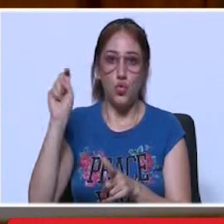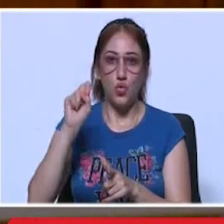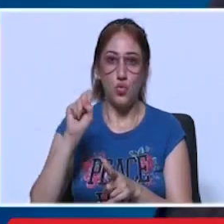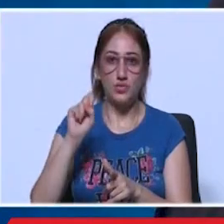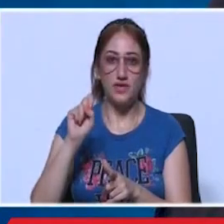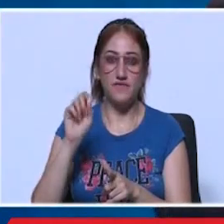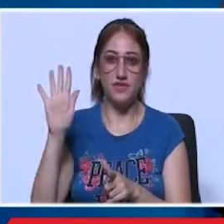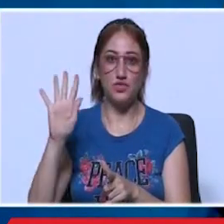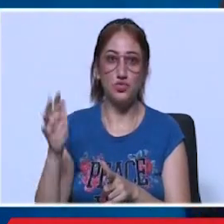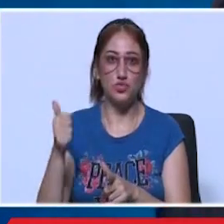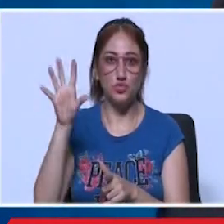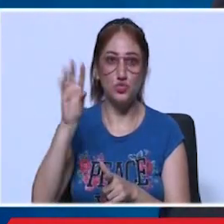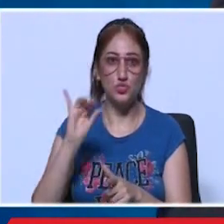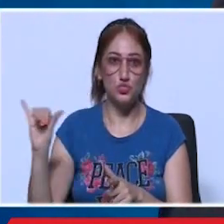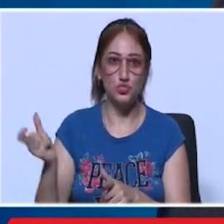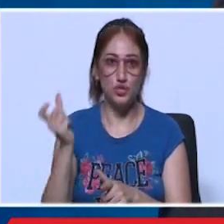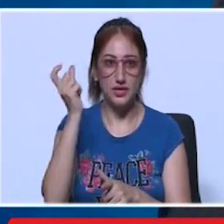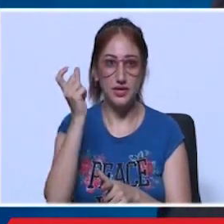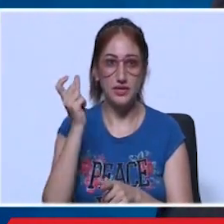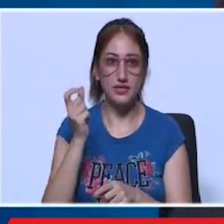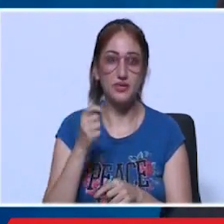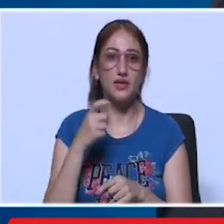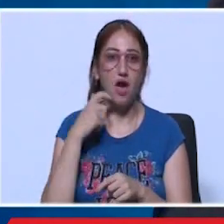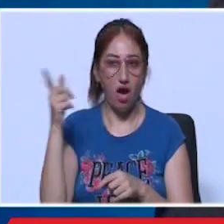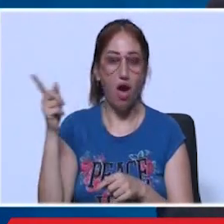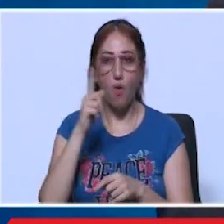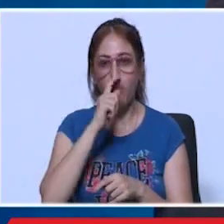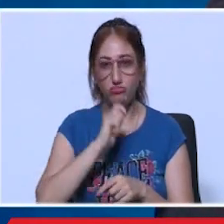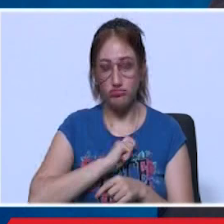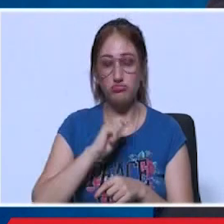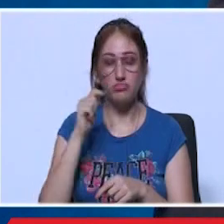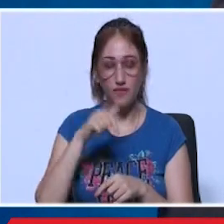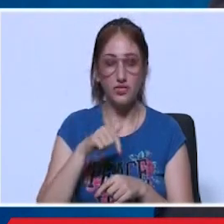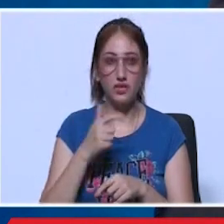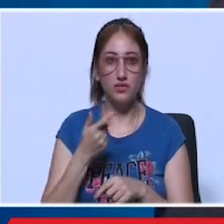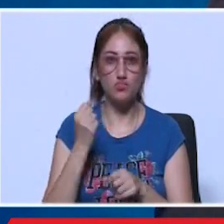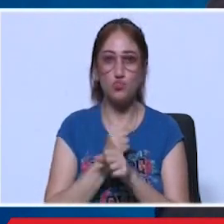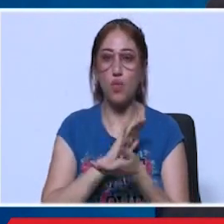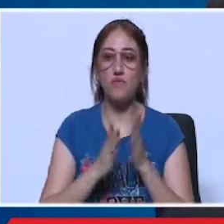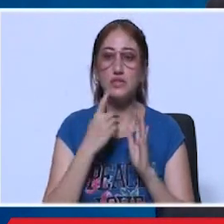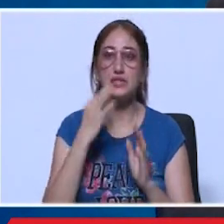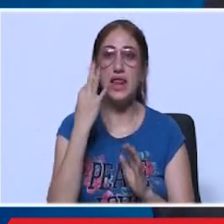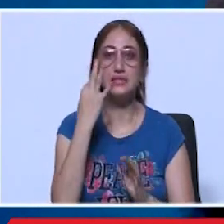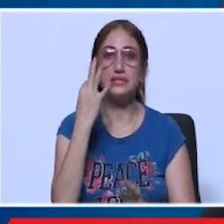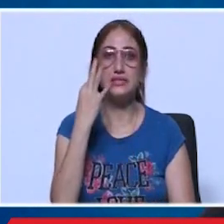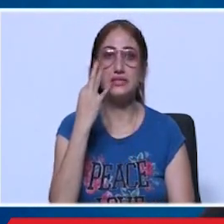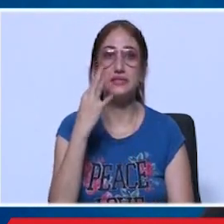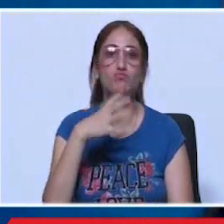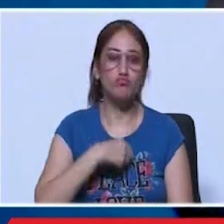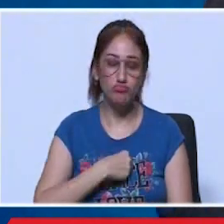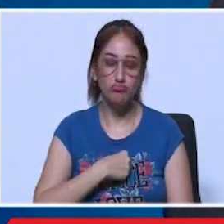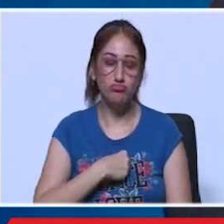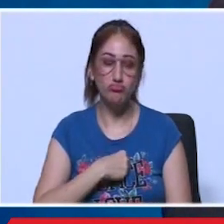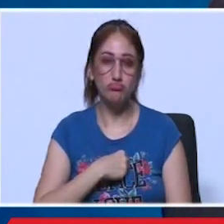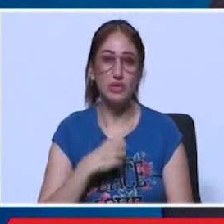طويلة في وقت ما اسكندريه ليه طبعا قلت كده. انا قعدت 3 سنين ما اشتغلش وده اللي انا